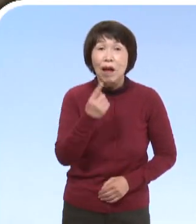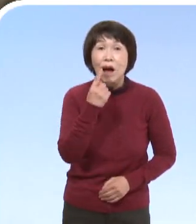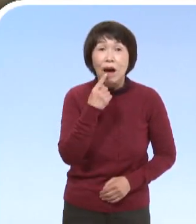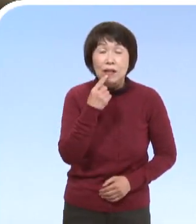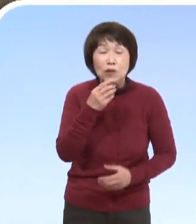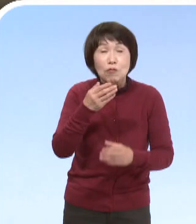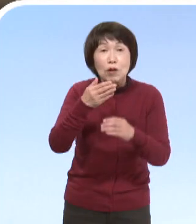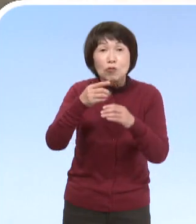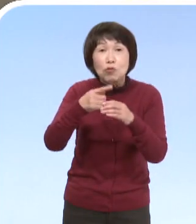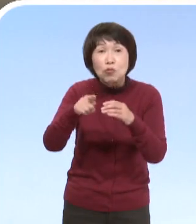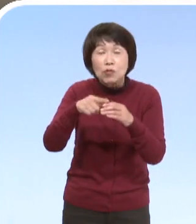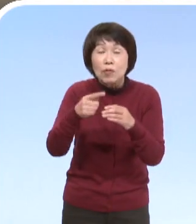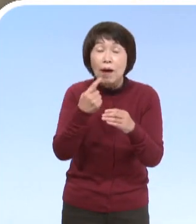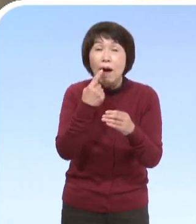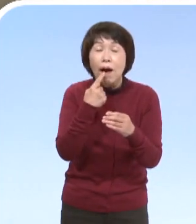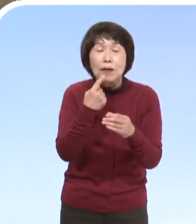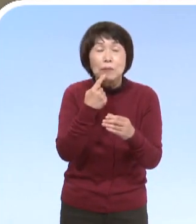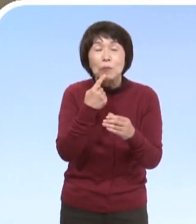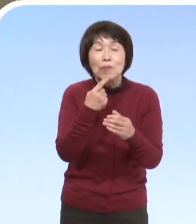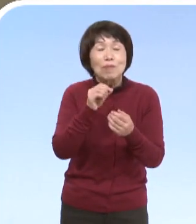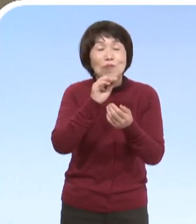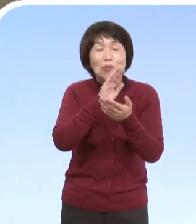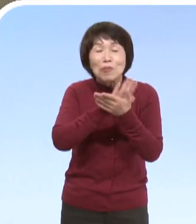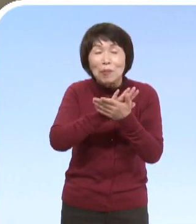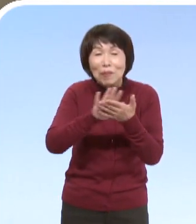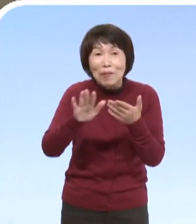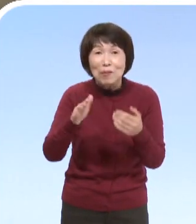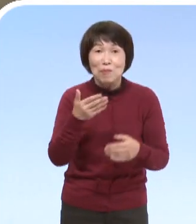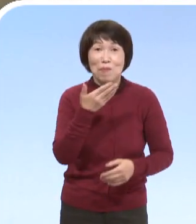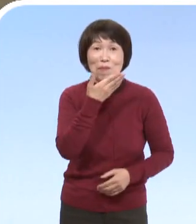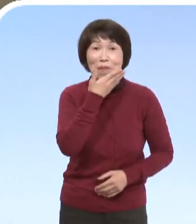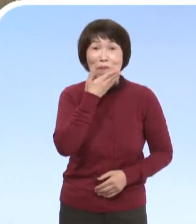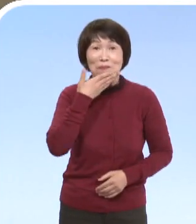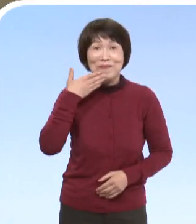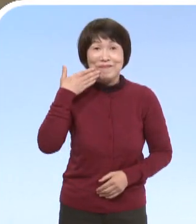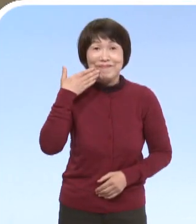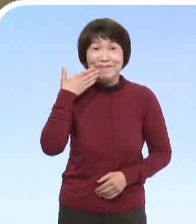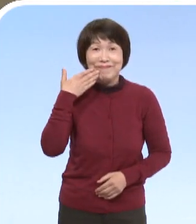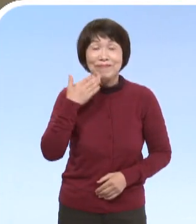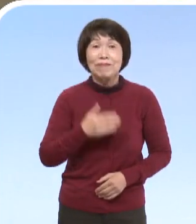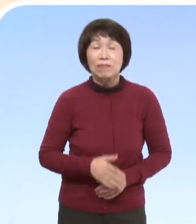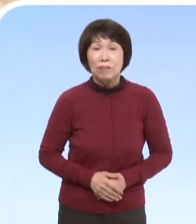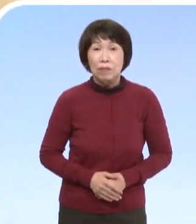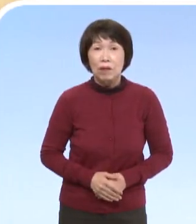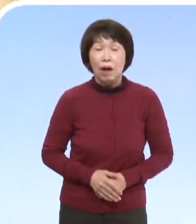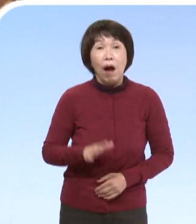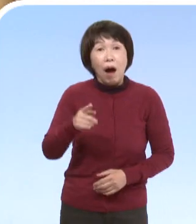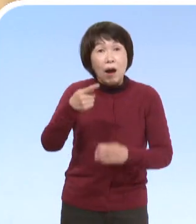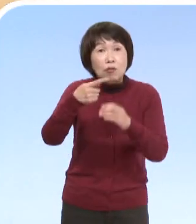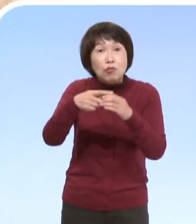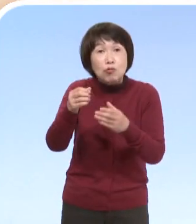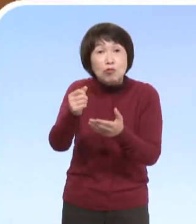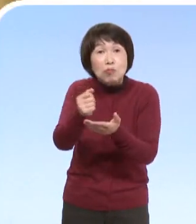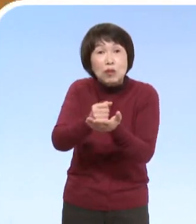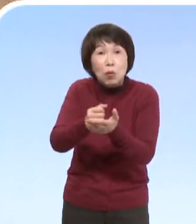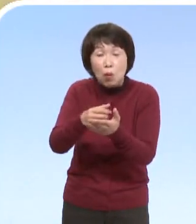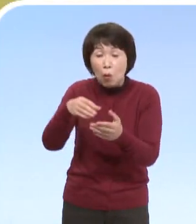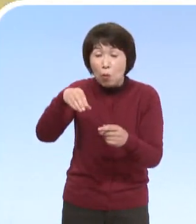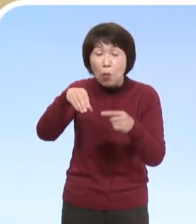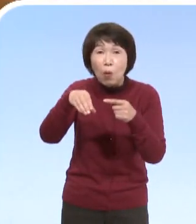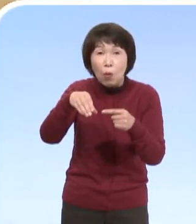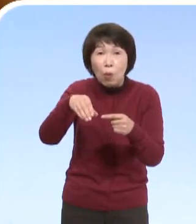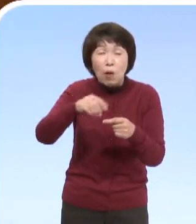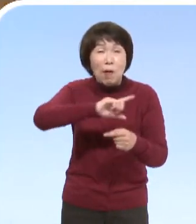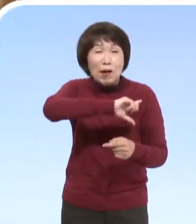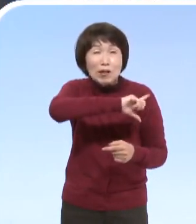ゆずの柑橘の味が後に残るので、さっぱりとした味になっていると思います。 このゆず味噌、